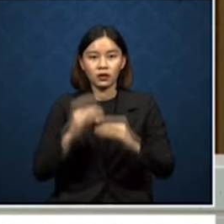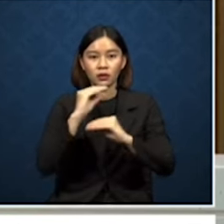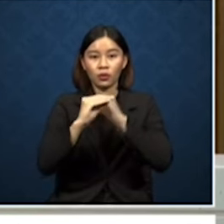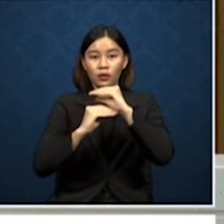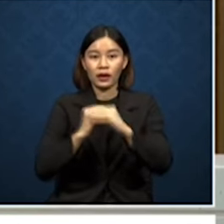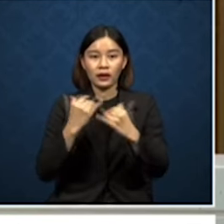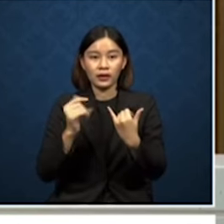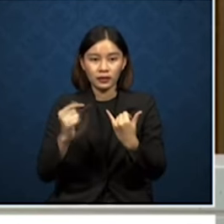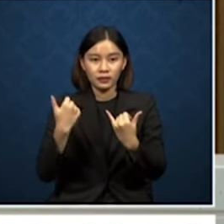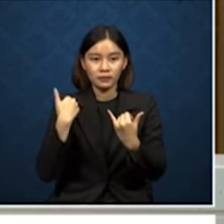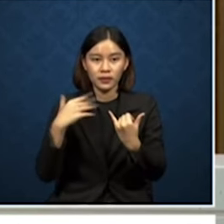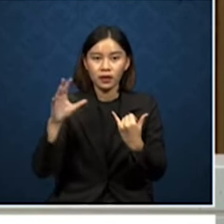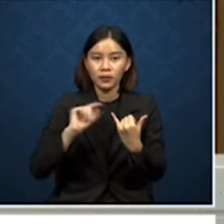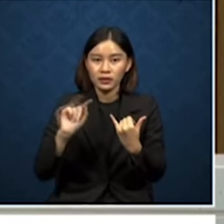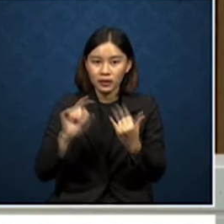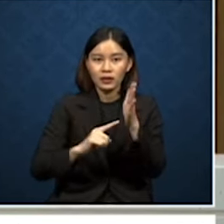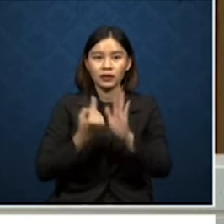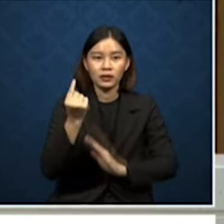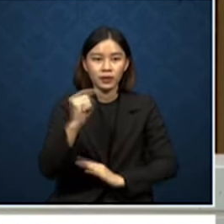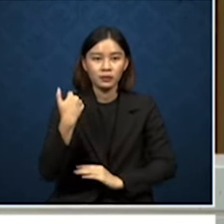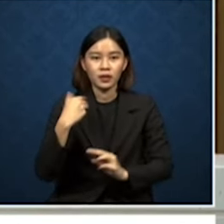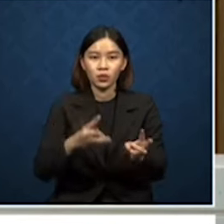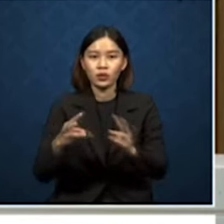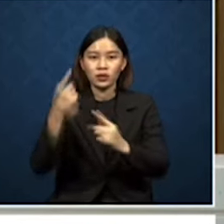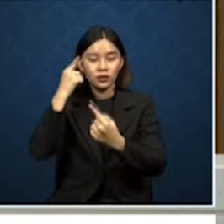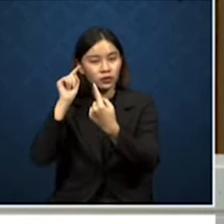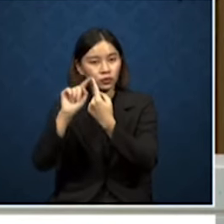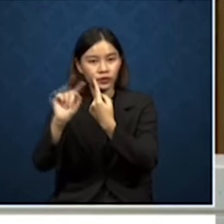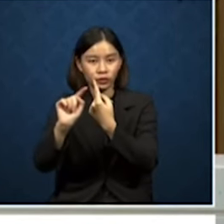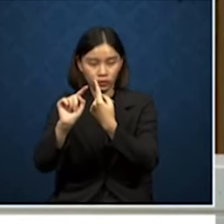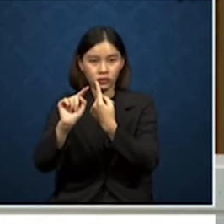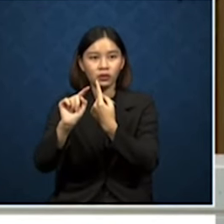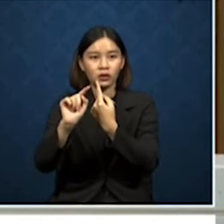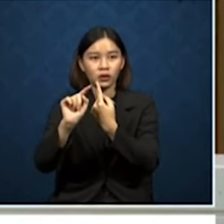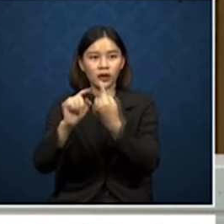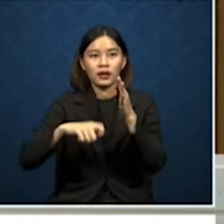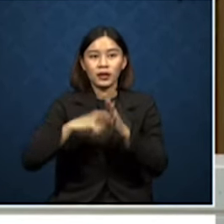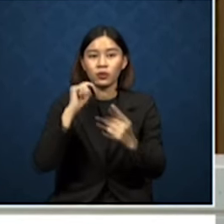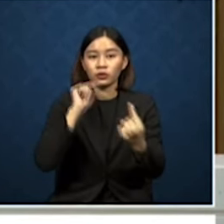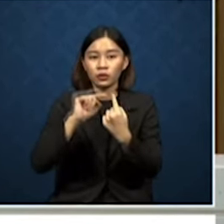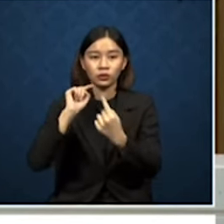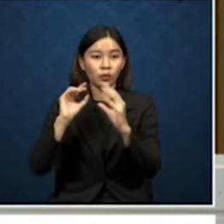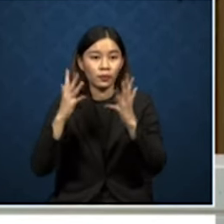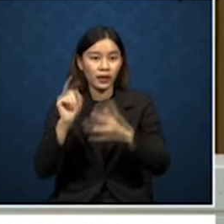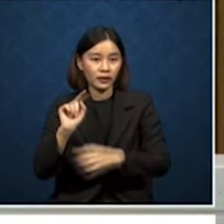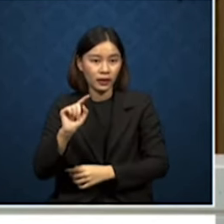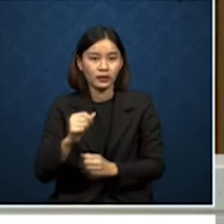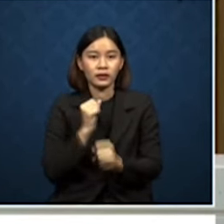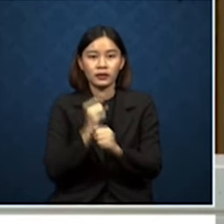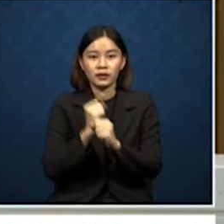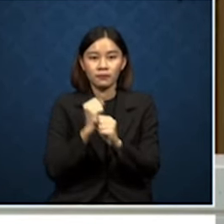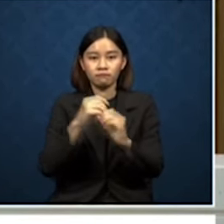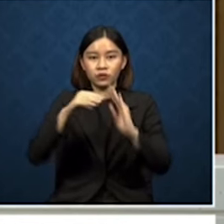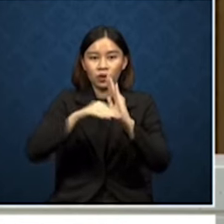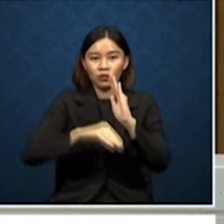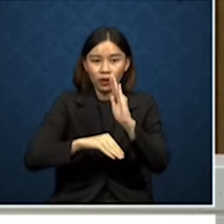การดังกล่าวมีความเป็นมาอย่างไรมีหลักการและวัตถุประสงค์สมเหตุสมผลหรือไม่และการดำเนินการที่เป็